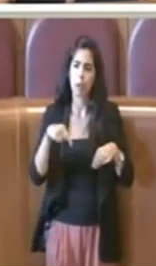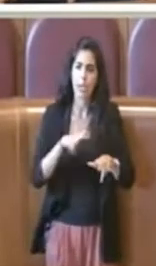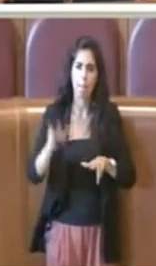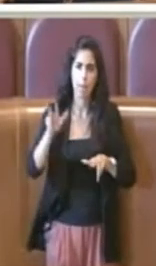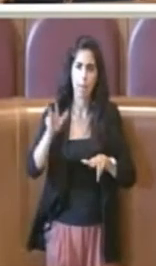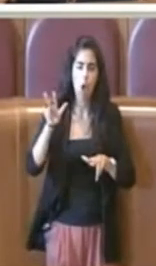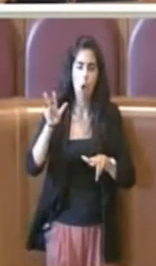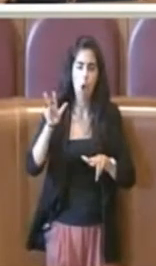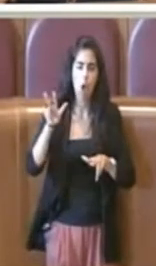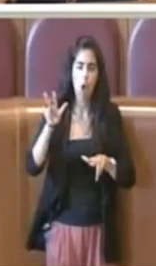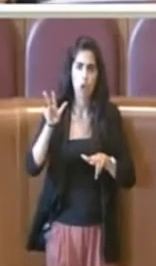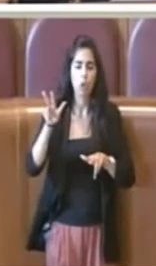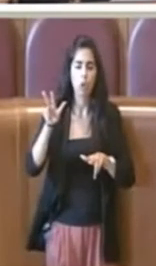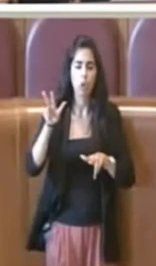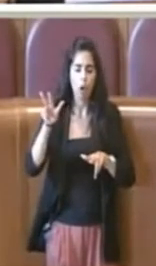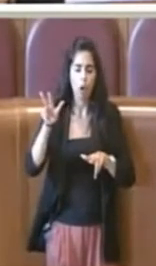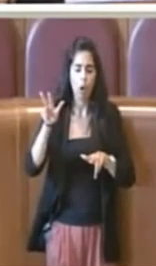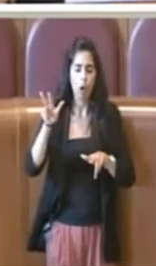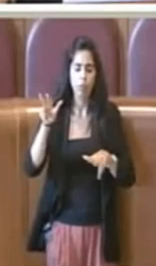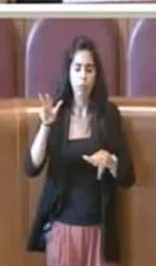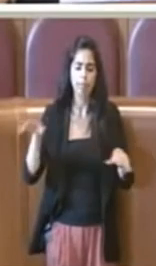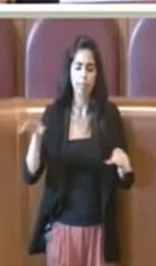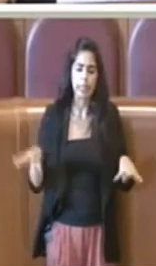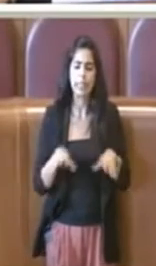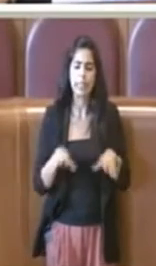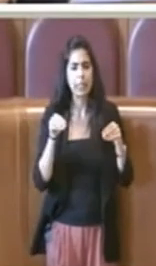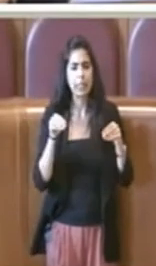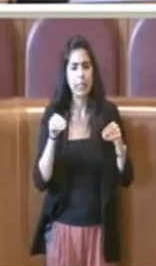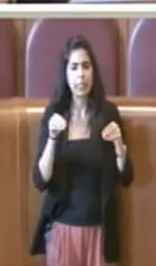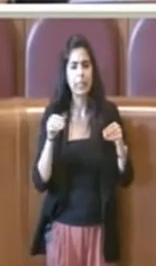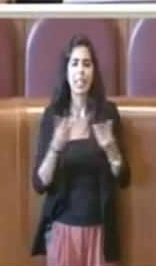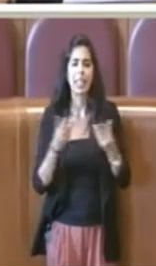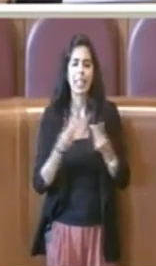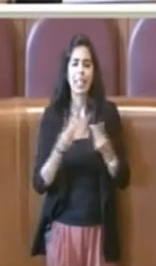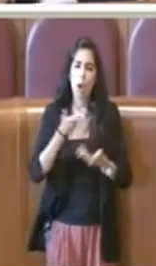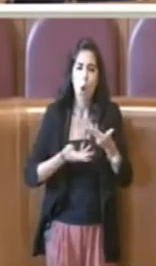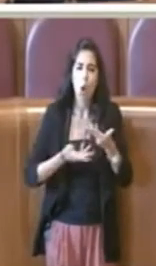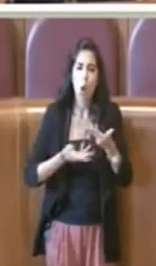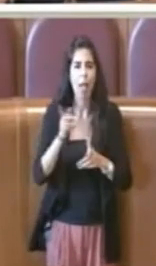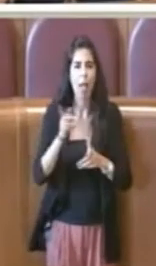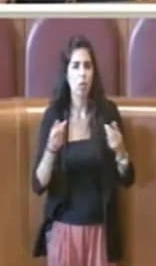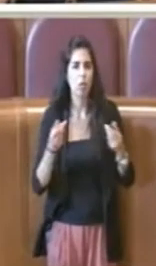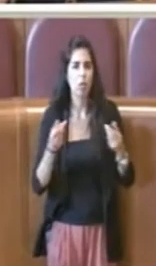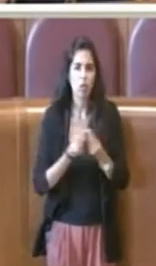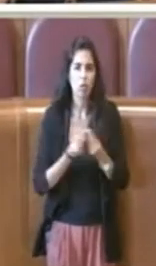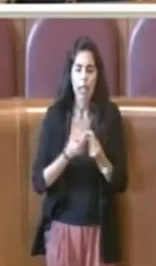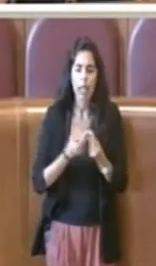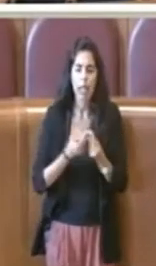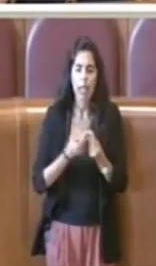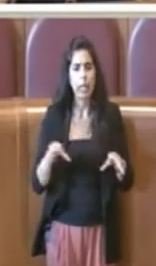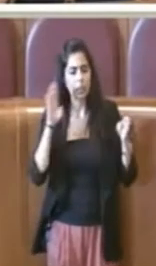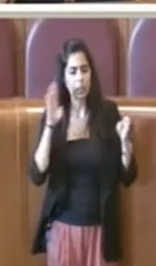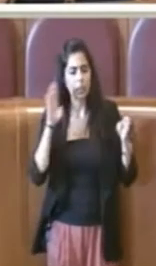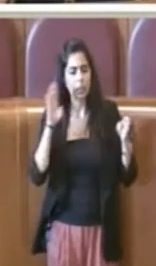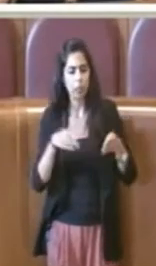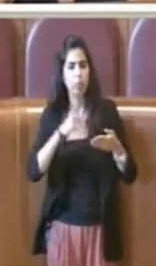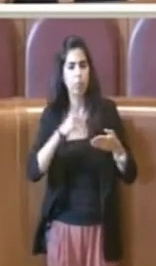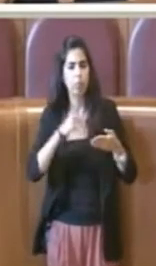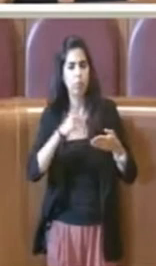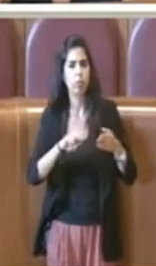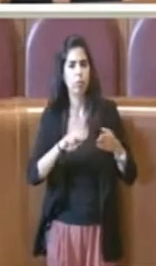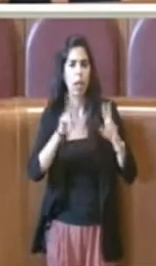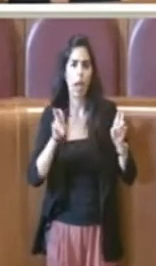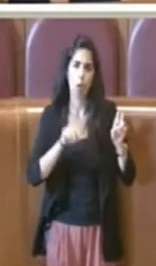diciamo che ho cominciato insieme ai miei collaboratori ad attenzionare questo problema, questo